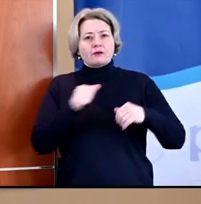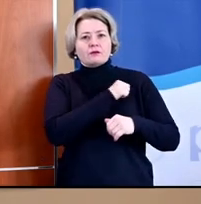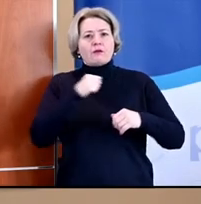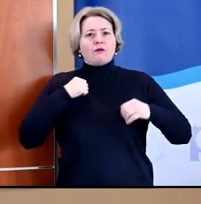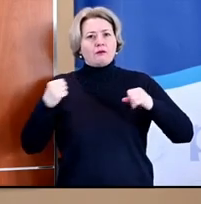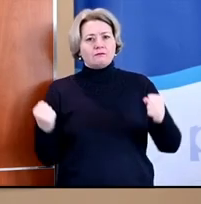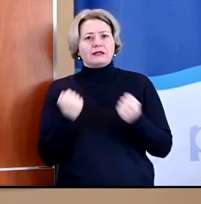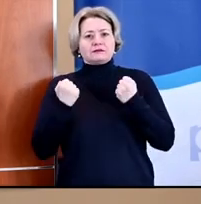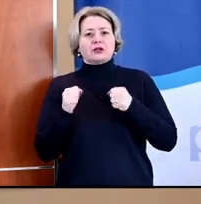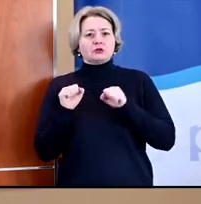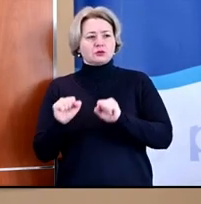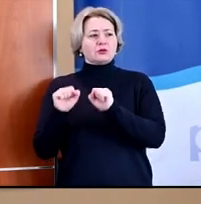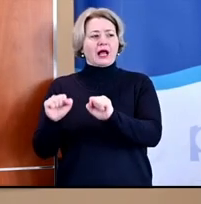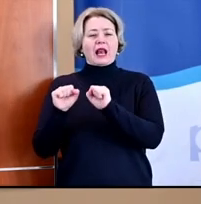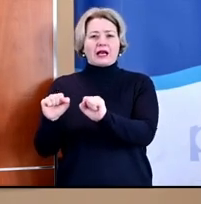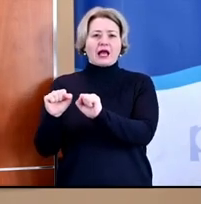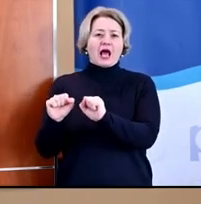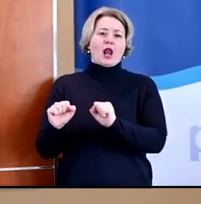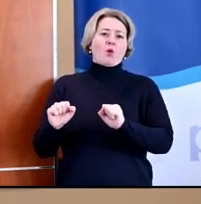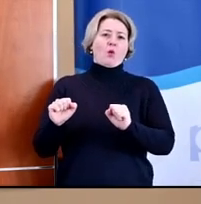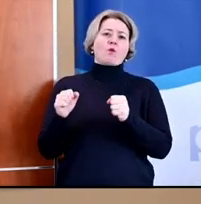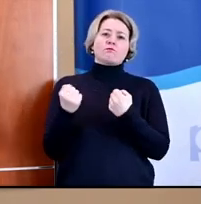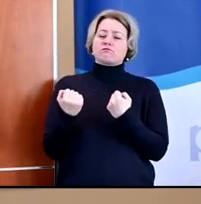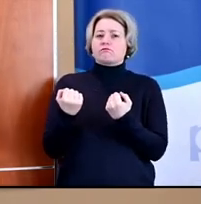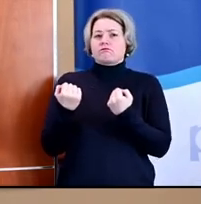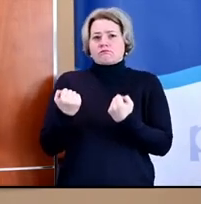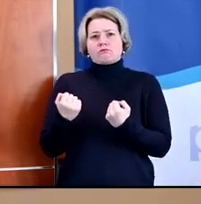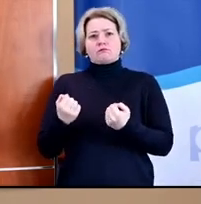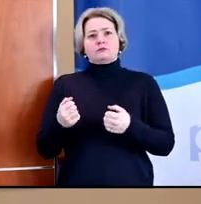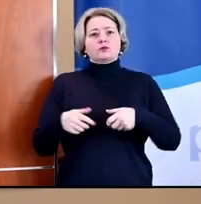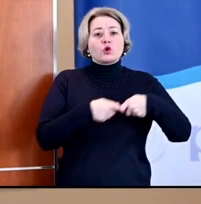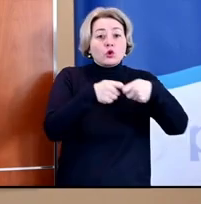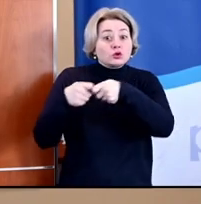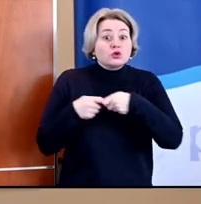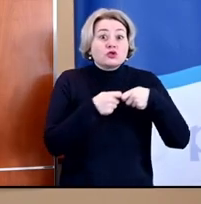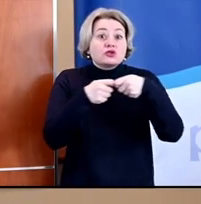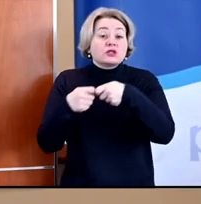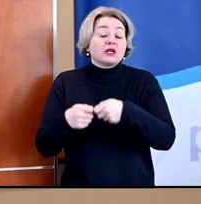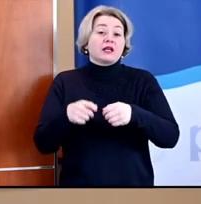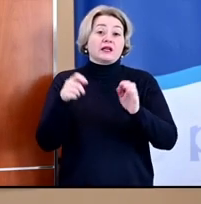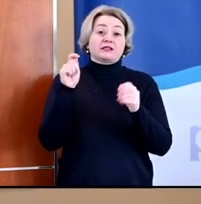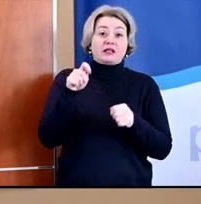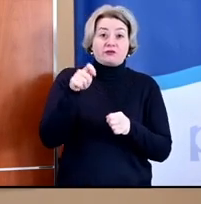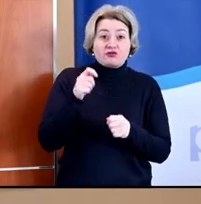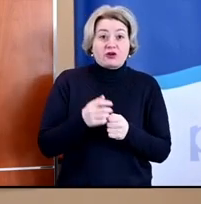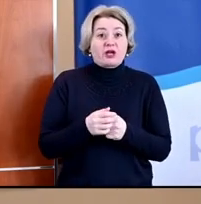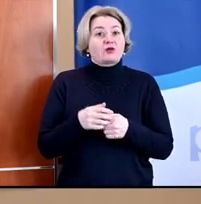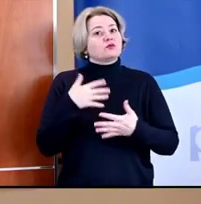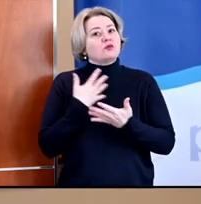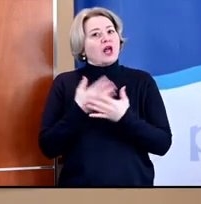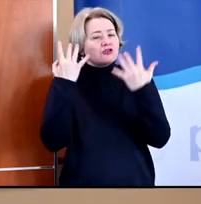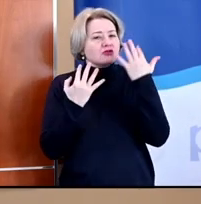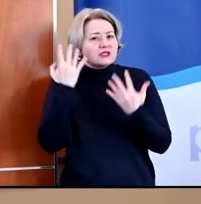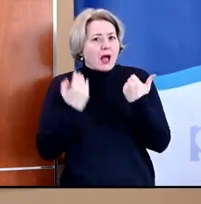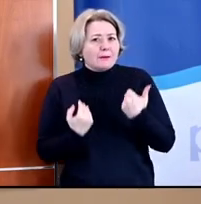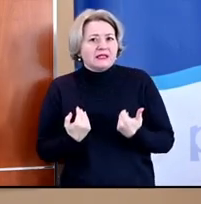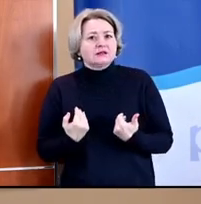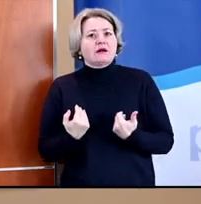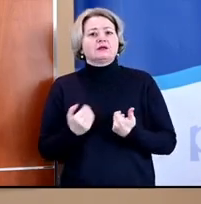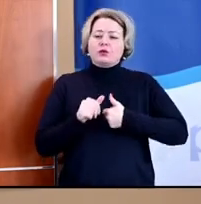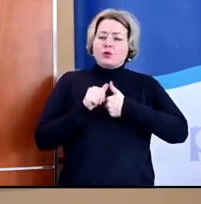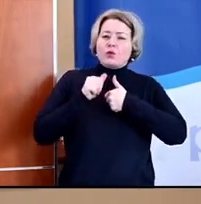képviseljük a projektmenedzsmentet hogy egy olyan közösséget hozzunk létre akikre lehet számítani hosszú távon